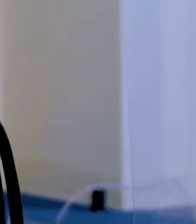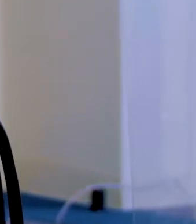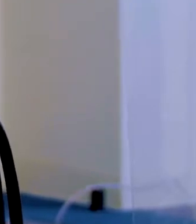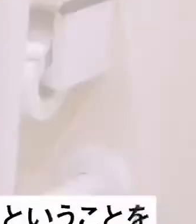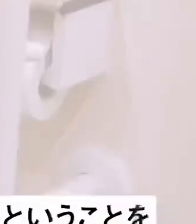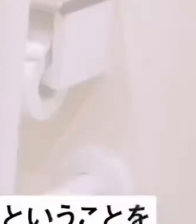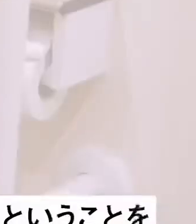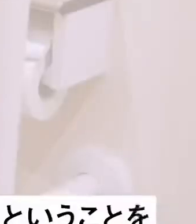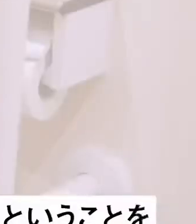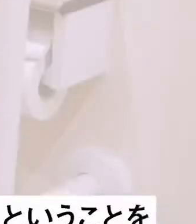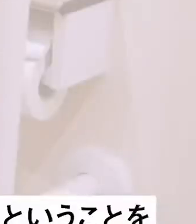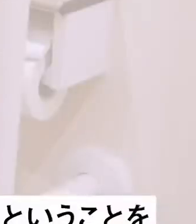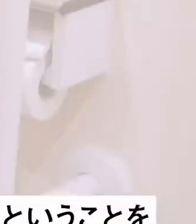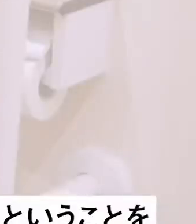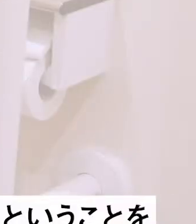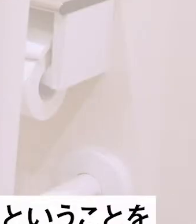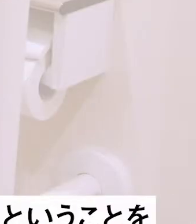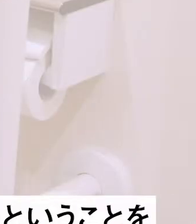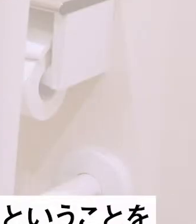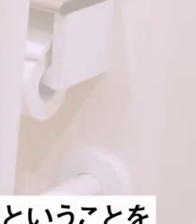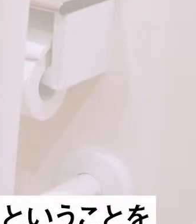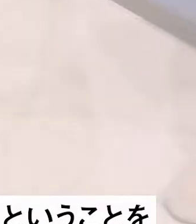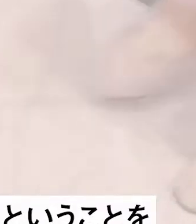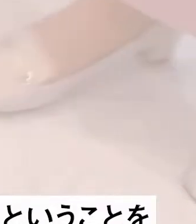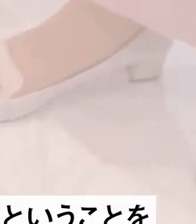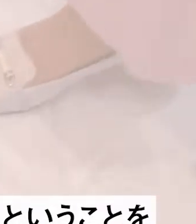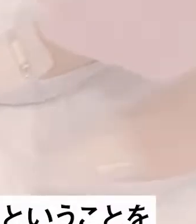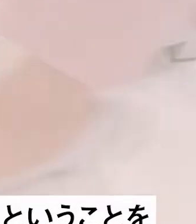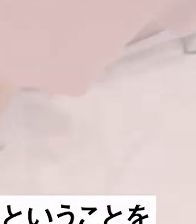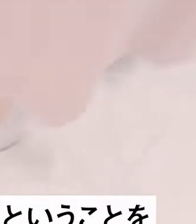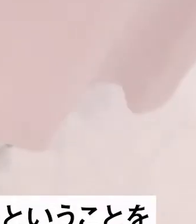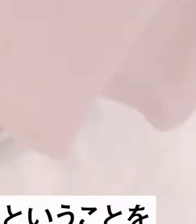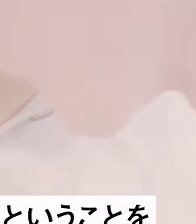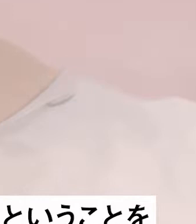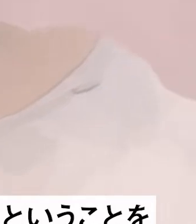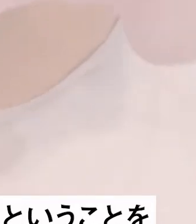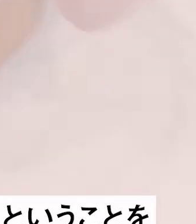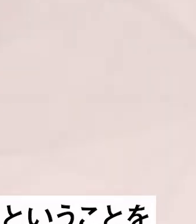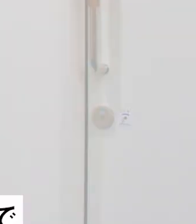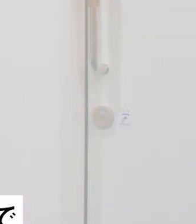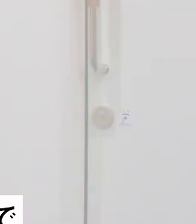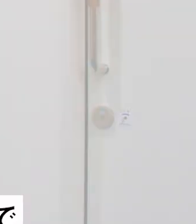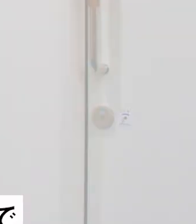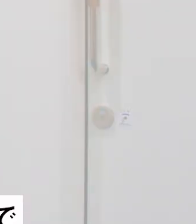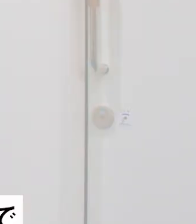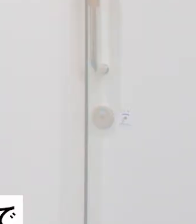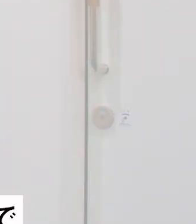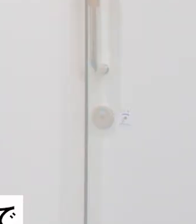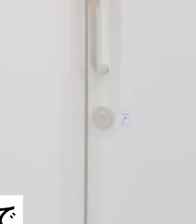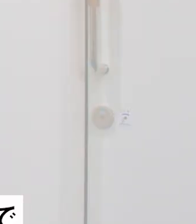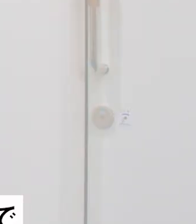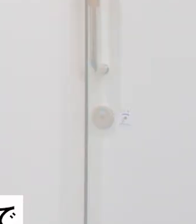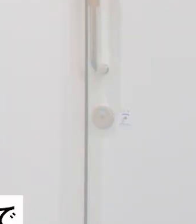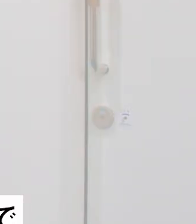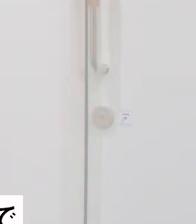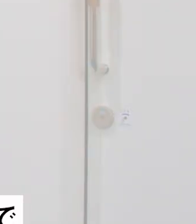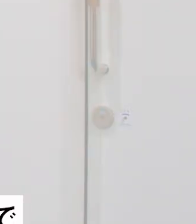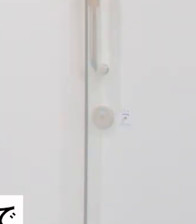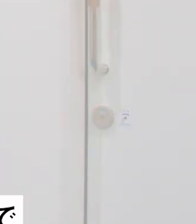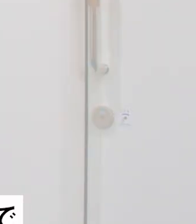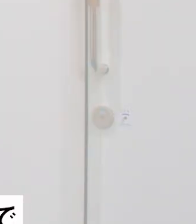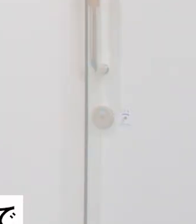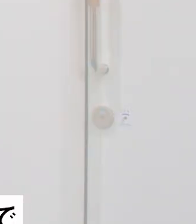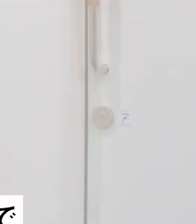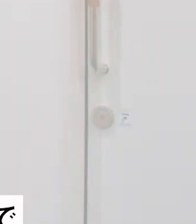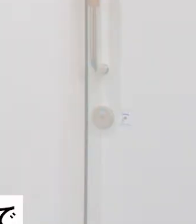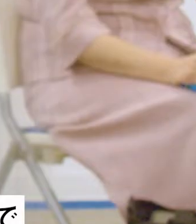ずはトイレ。当事者の意見を反映するとどういうトイレになるんだろうみたいなとですね、この人権プラザから発信できたら